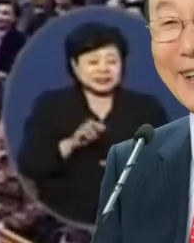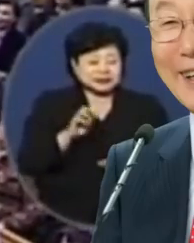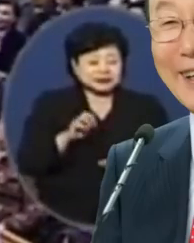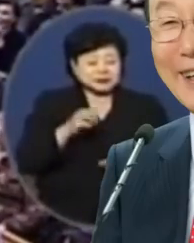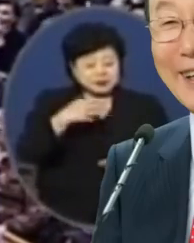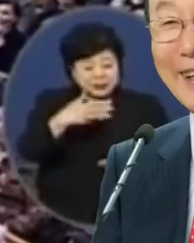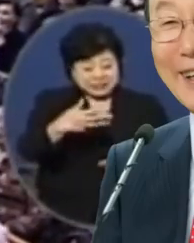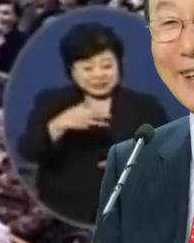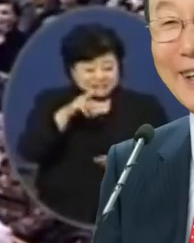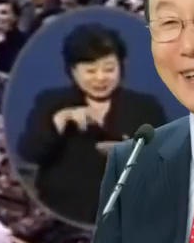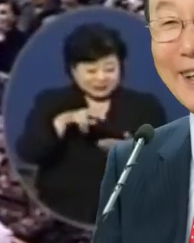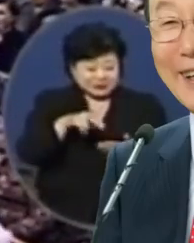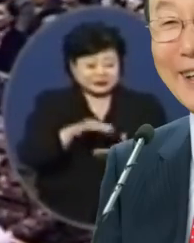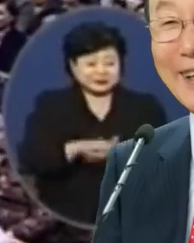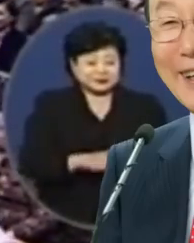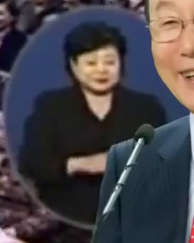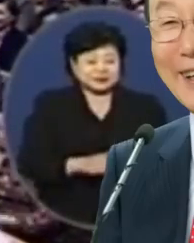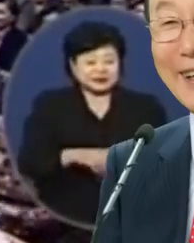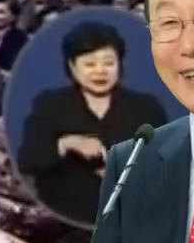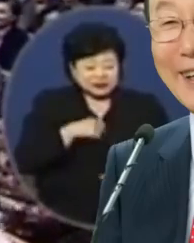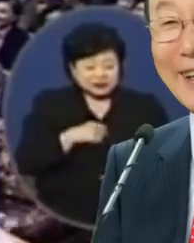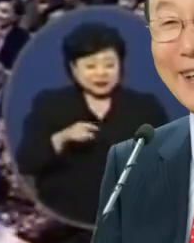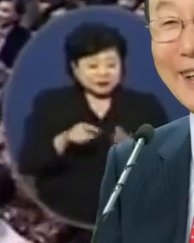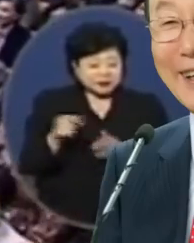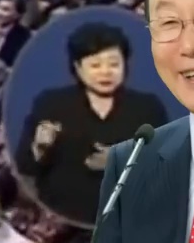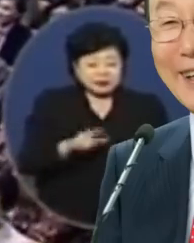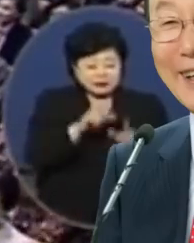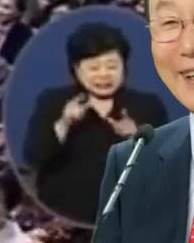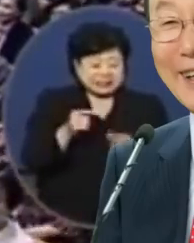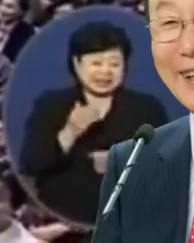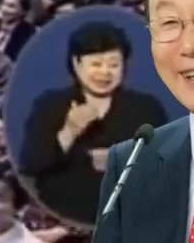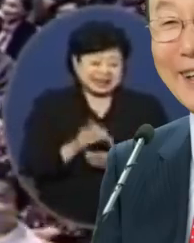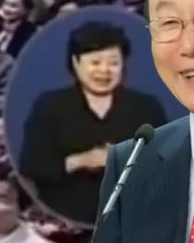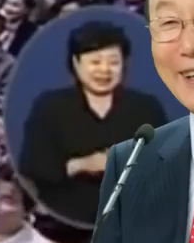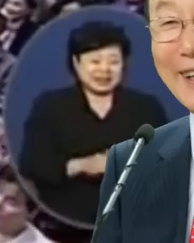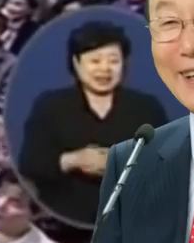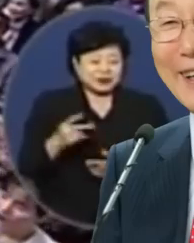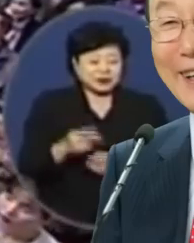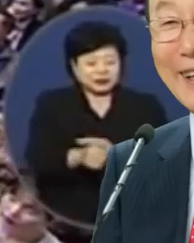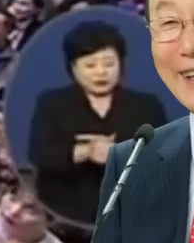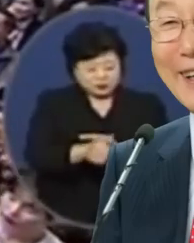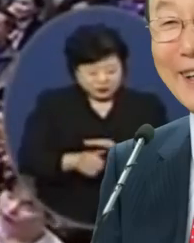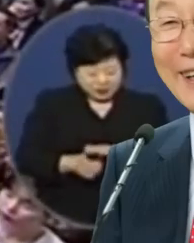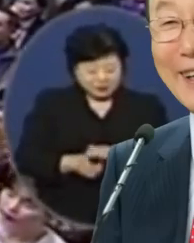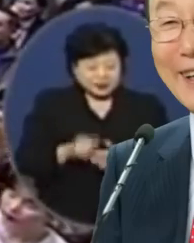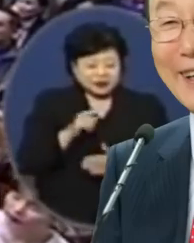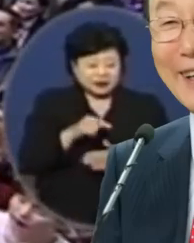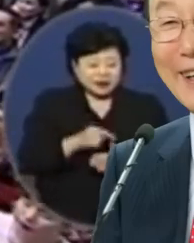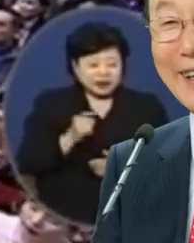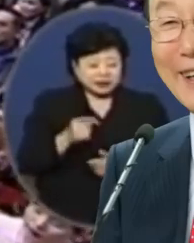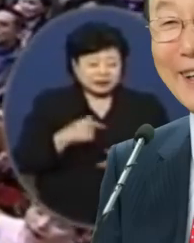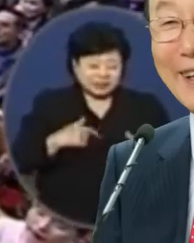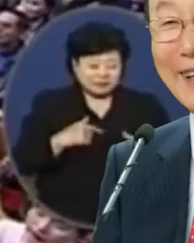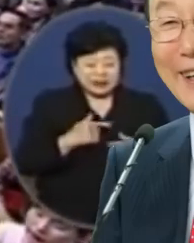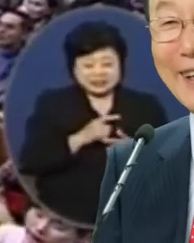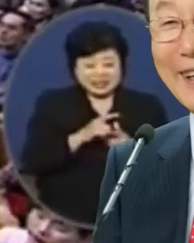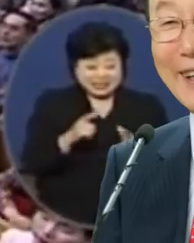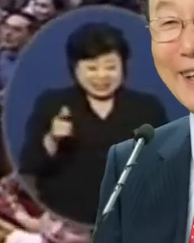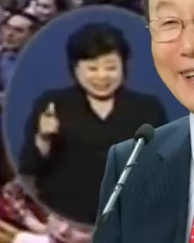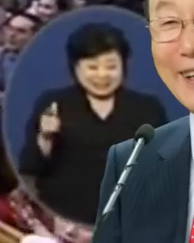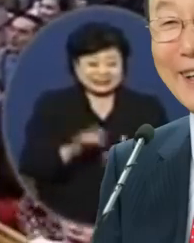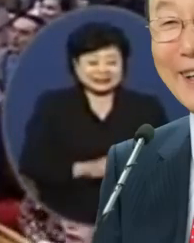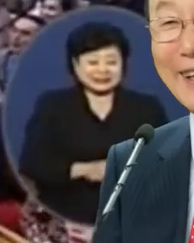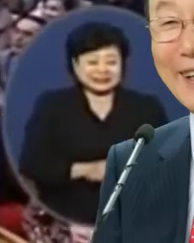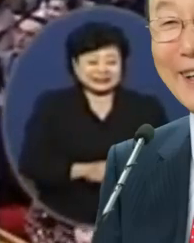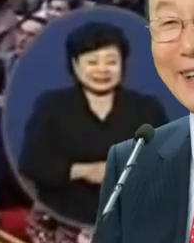38절을 다 같이 한번 읽어보십시다. 나의 의인은 믿음으로 말미암아 살리라. 또한 뒤로 물러가면 내 마음이 그를 기뻐하지